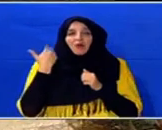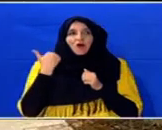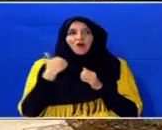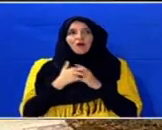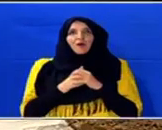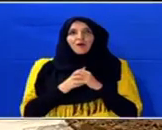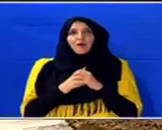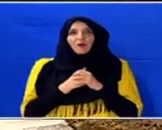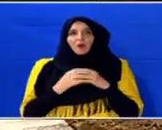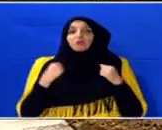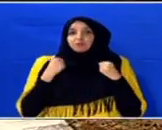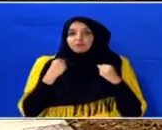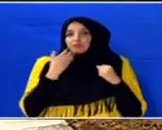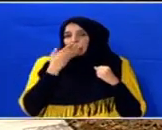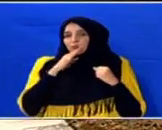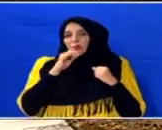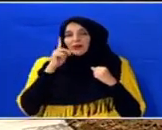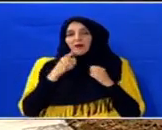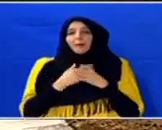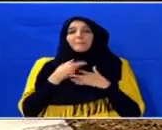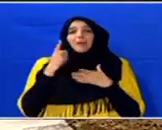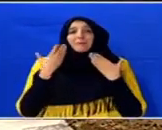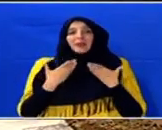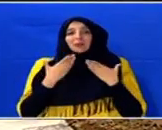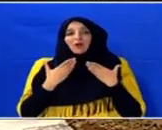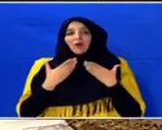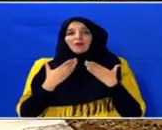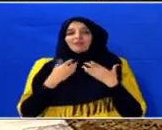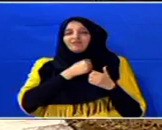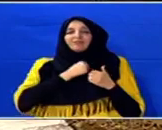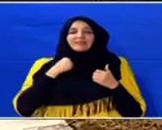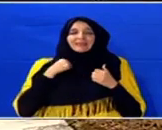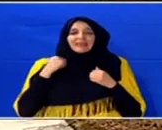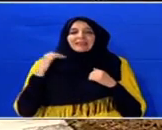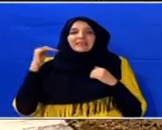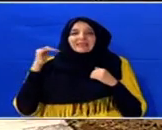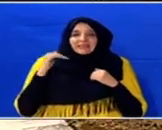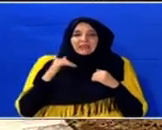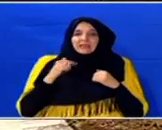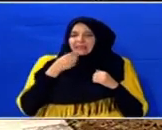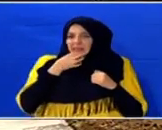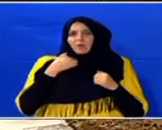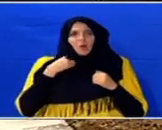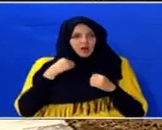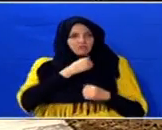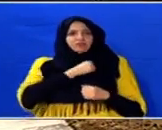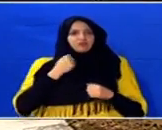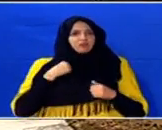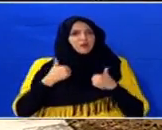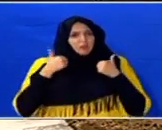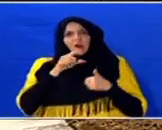شغل كانت بصحتها الحمد لله، كانت تصوم اثنين وخميس، نريد قلت نصوم بربي ان شاء الله مادام ربي عطيني صحتي نصوم اثنين